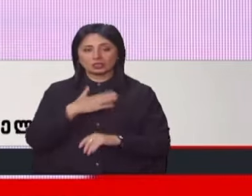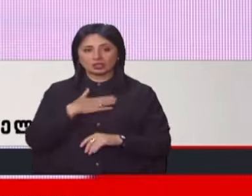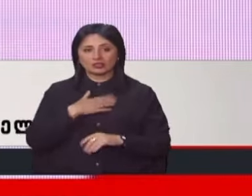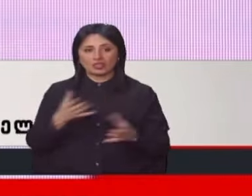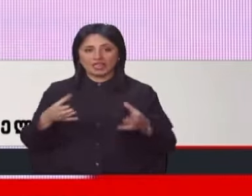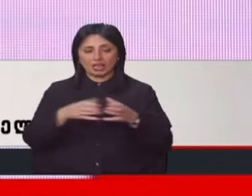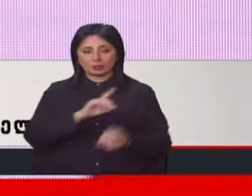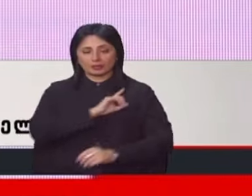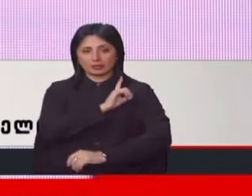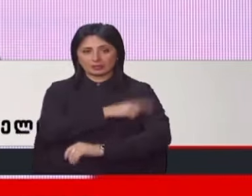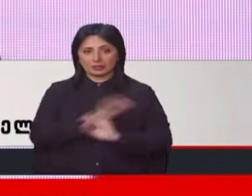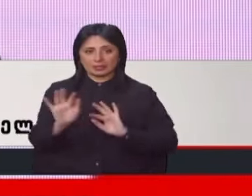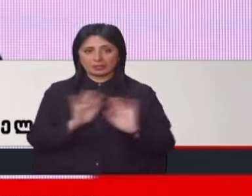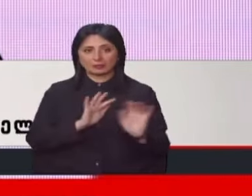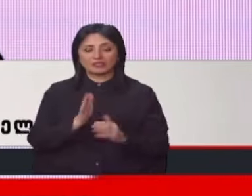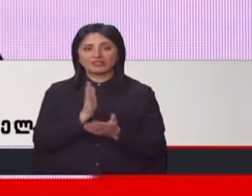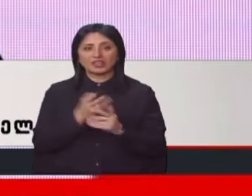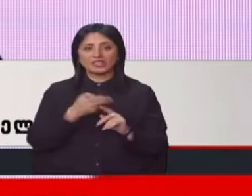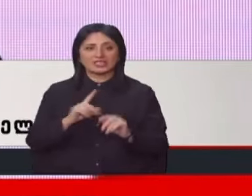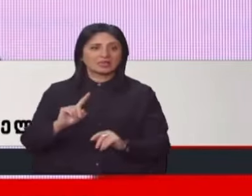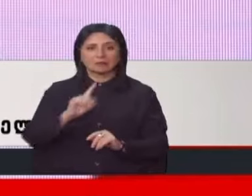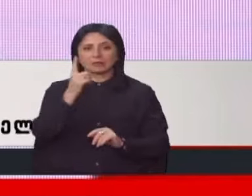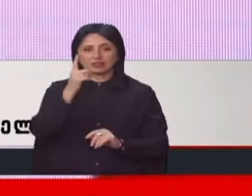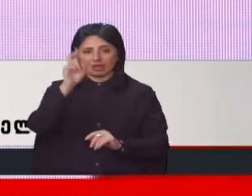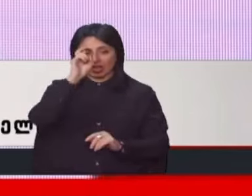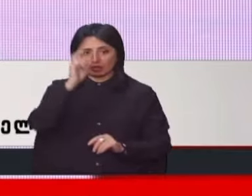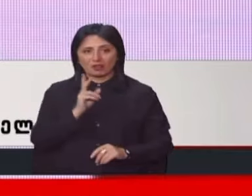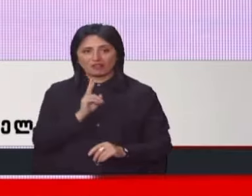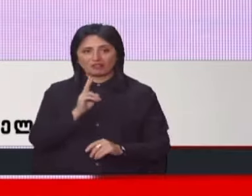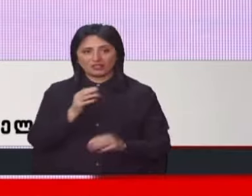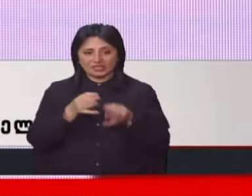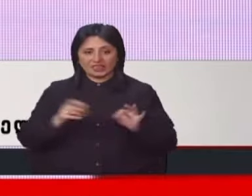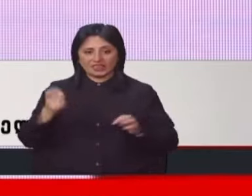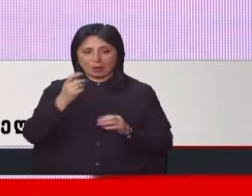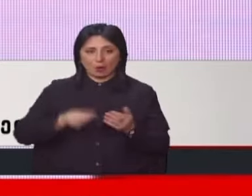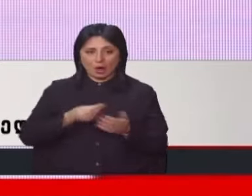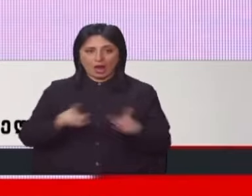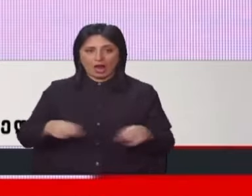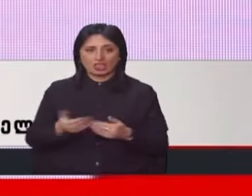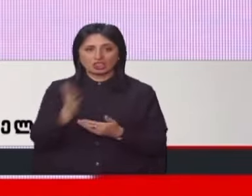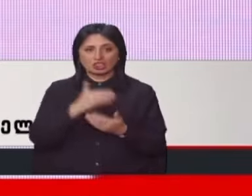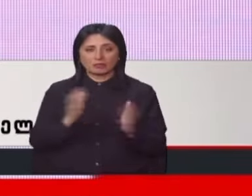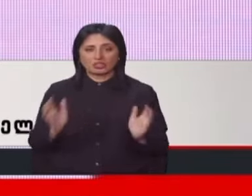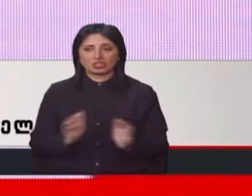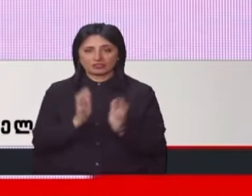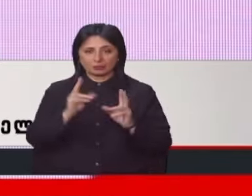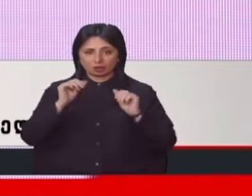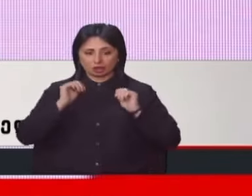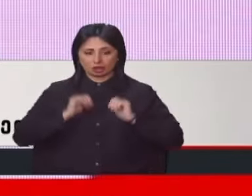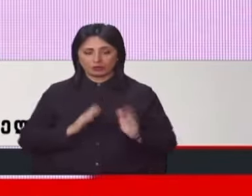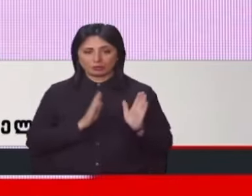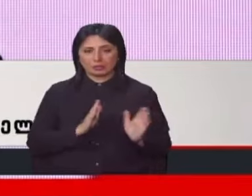ჩვენ ერთობლივი ძალის ხმევით ვართ ის პირველი ხელისუფლება, რომელმაც დამოუკიდებლობის აღდგენის შემდეგ შევინარჩუნეთ მშვიდობა